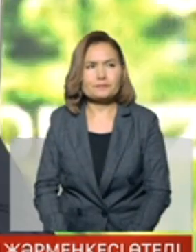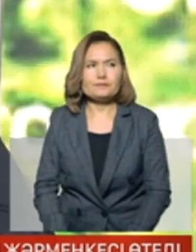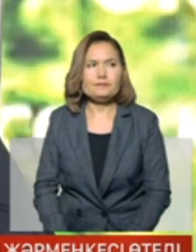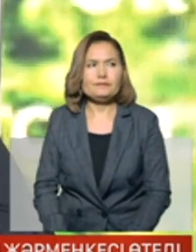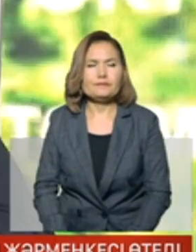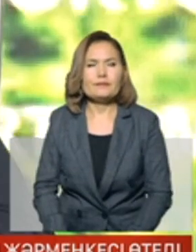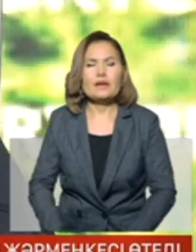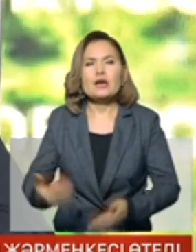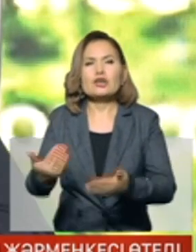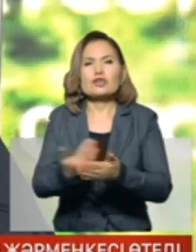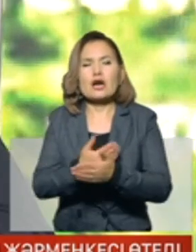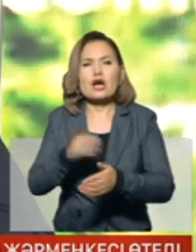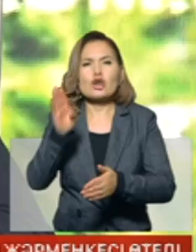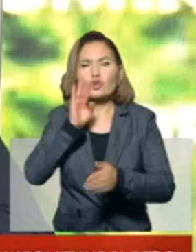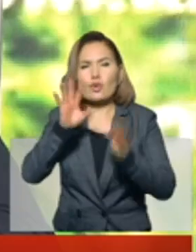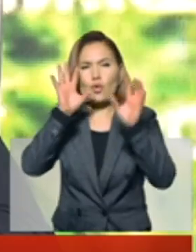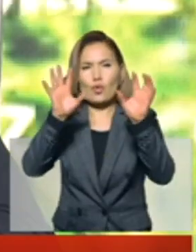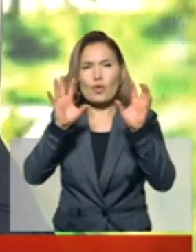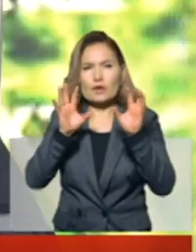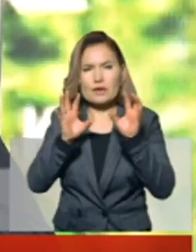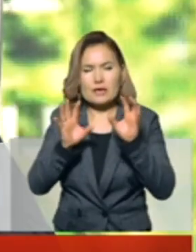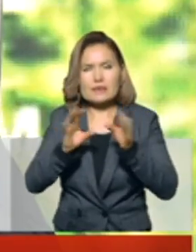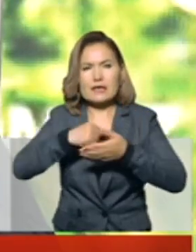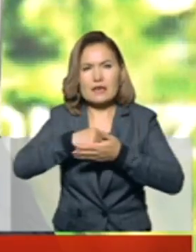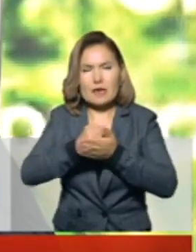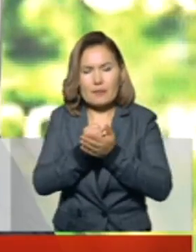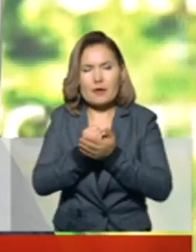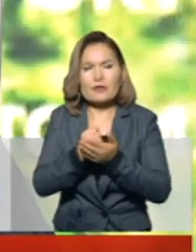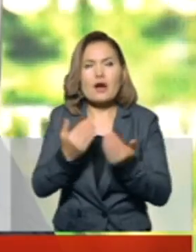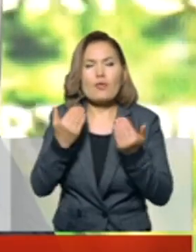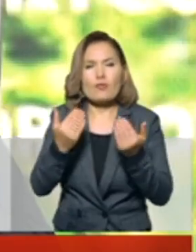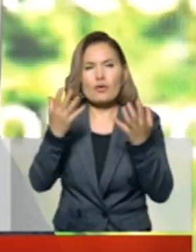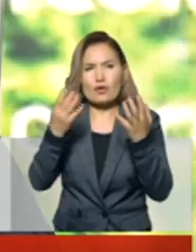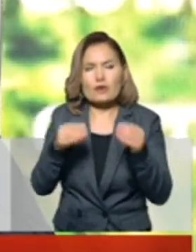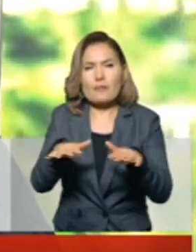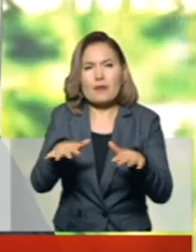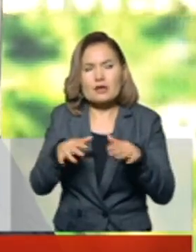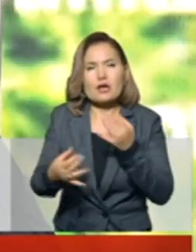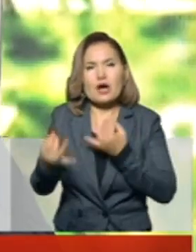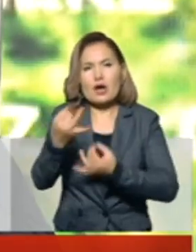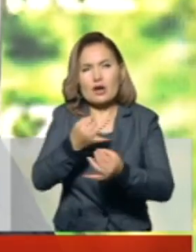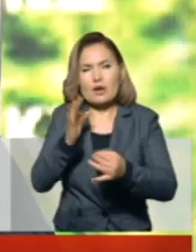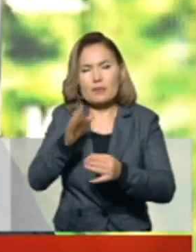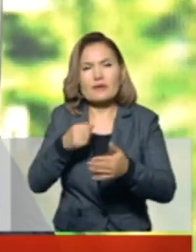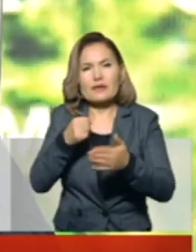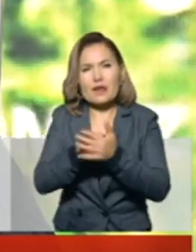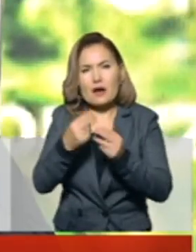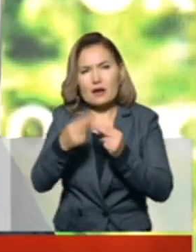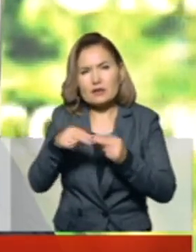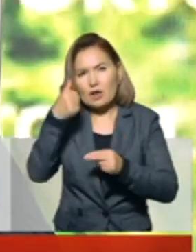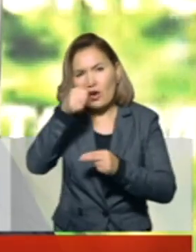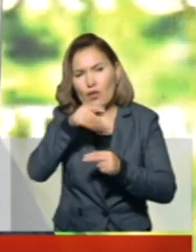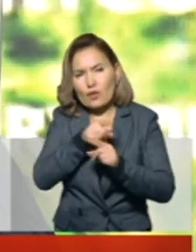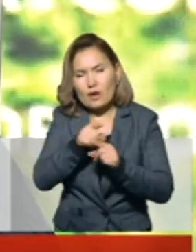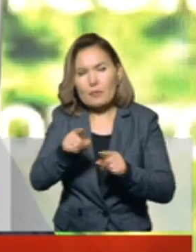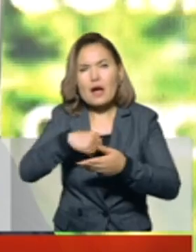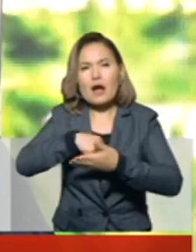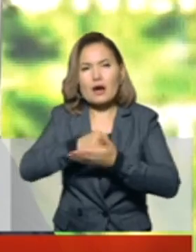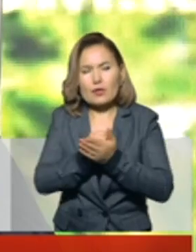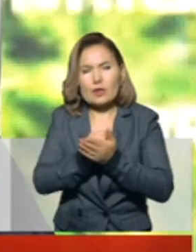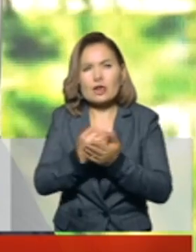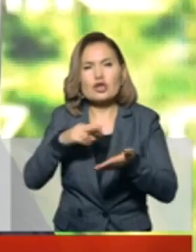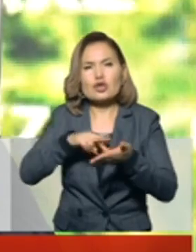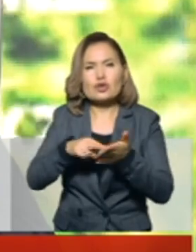Жаңа су кодексі қазір таңға мәжілісте қаралуда. Осы жылдың аяғына дейін қабылдауды біз